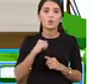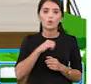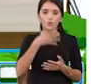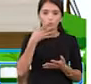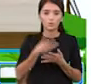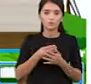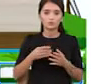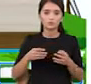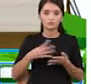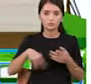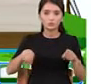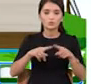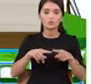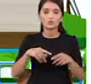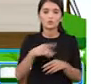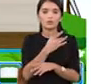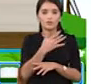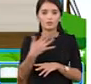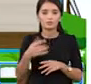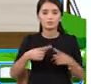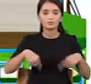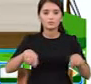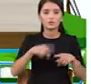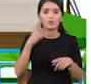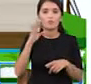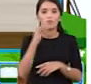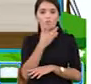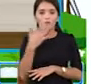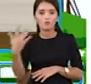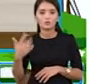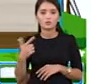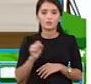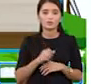o'z huzuriga, dalaga, bog'ga.